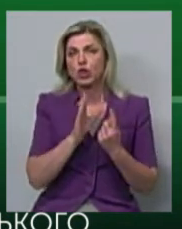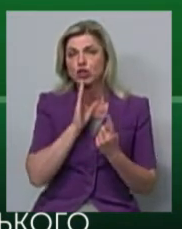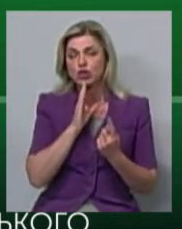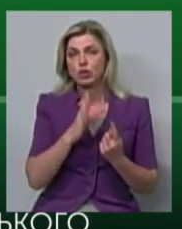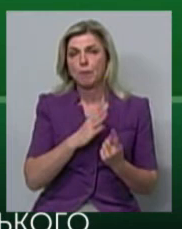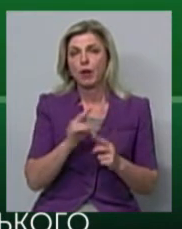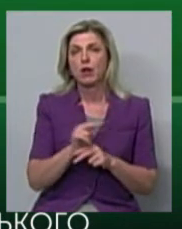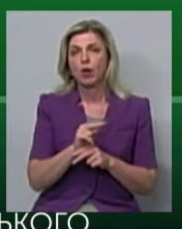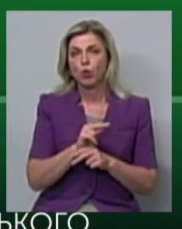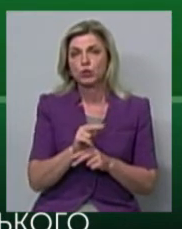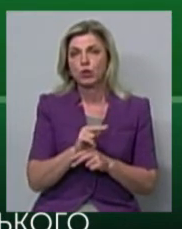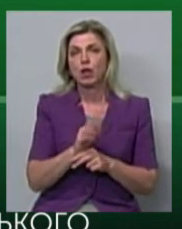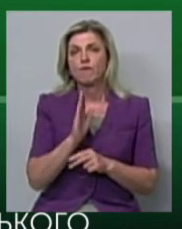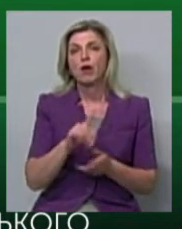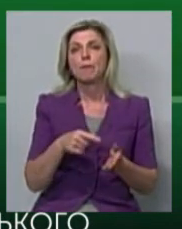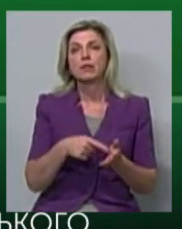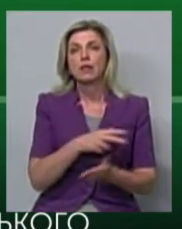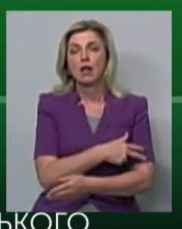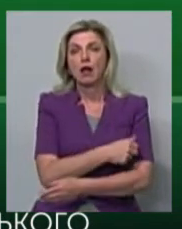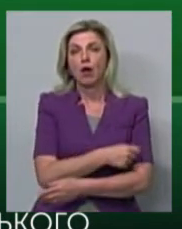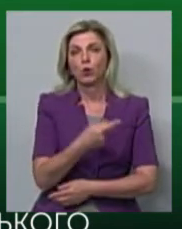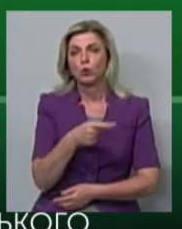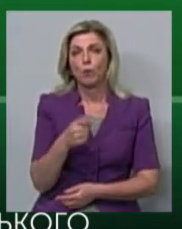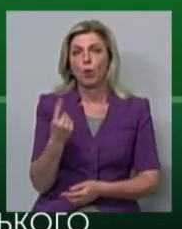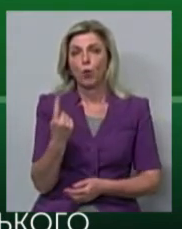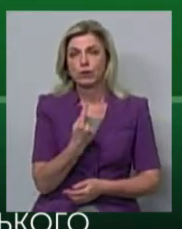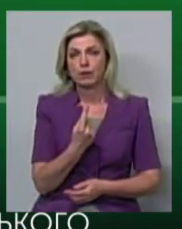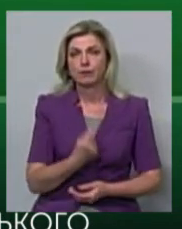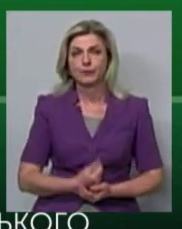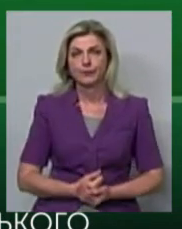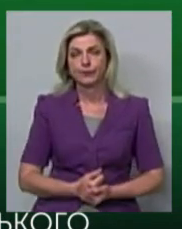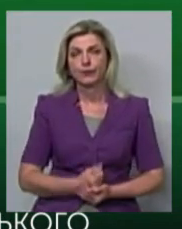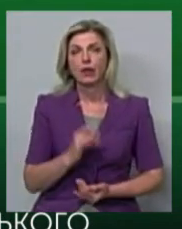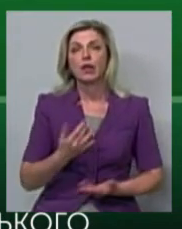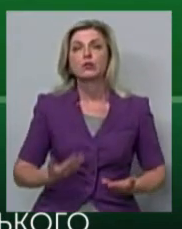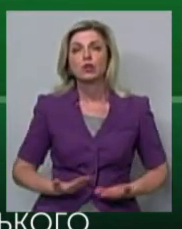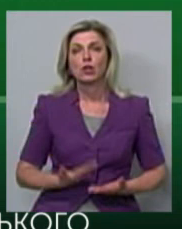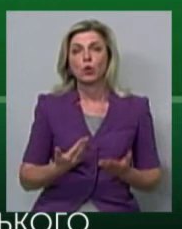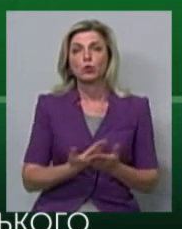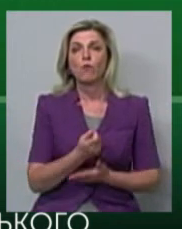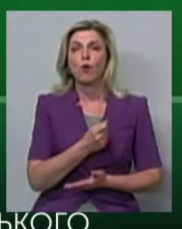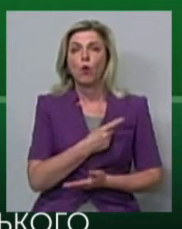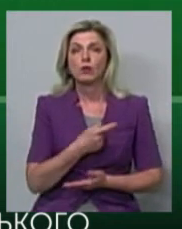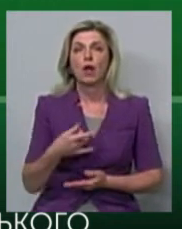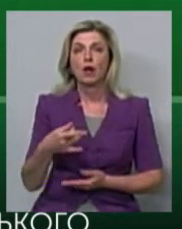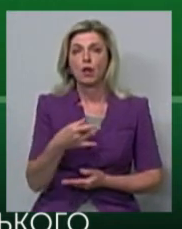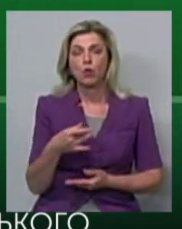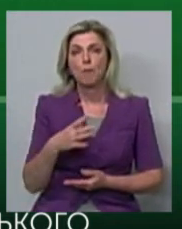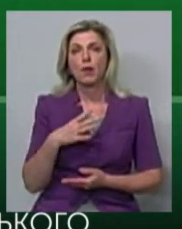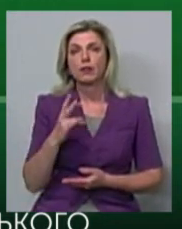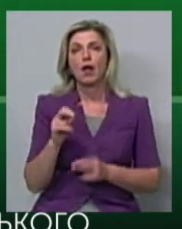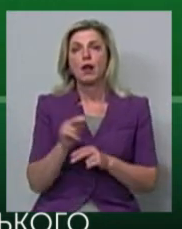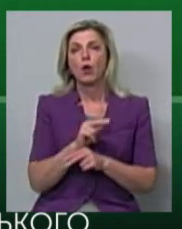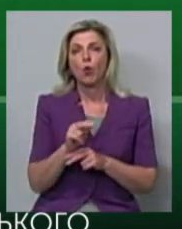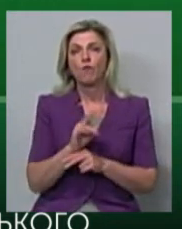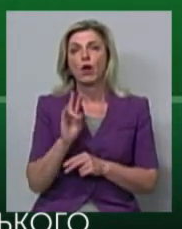стаціонарному лікуванні у міській лікарні номер 1 і мешканка Новоодеського району була на лікуванні у